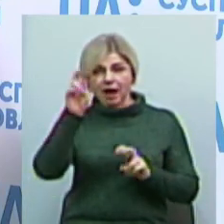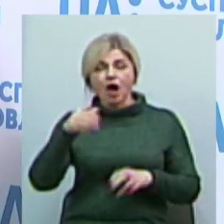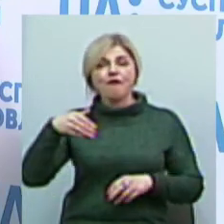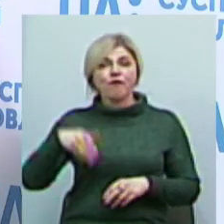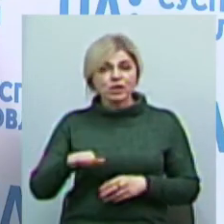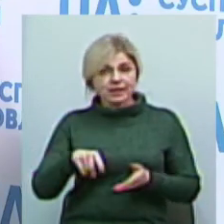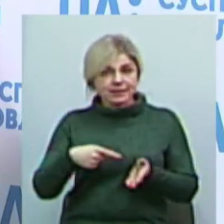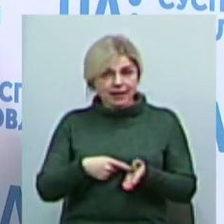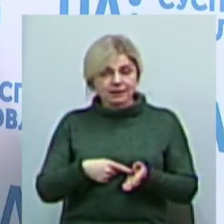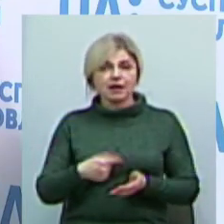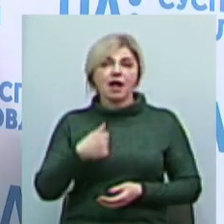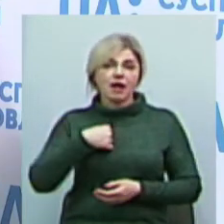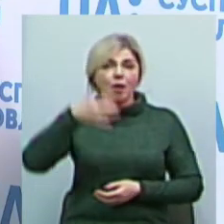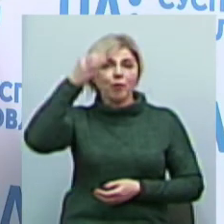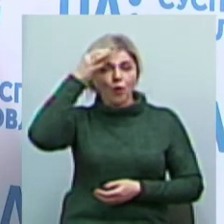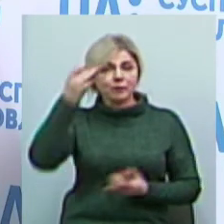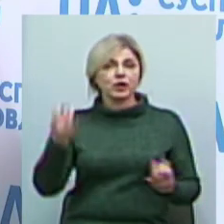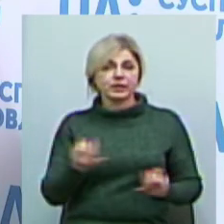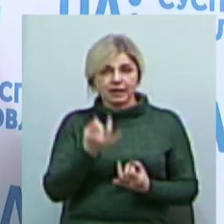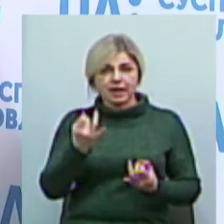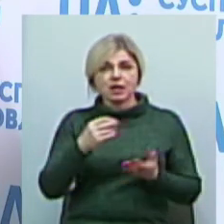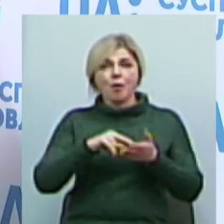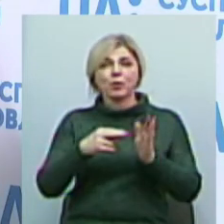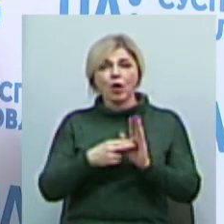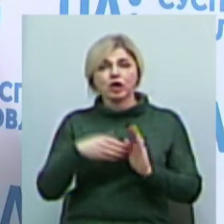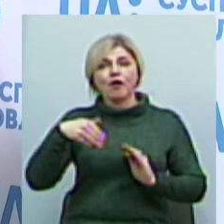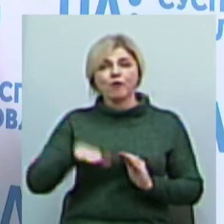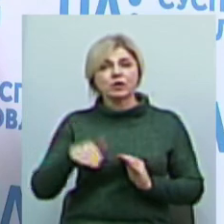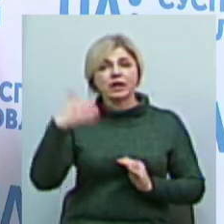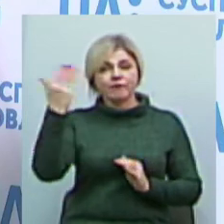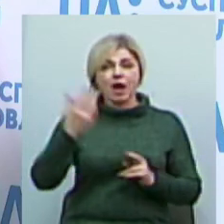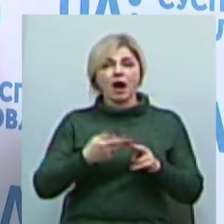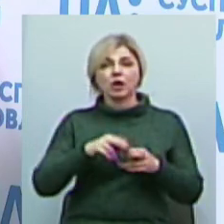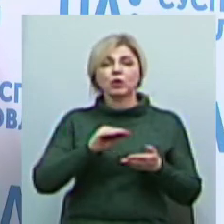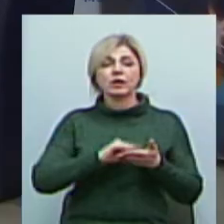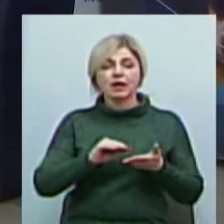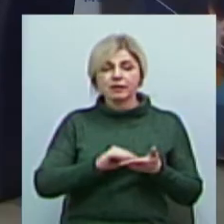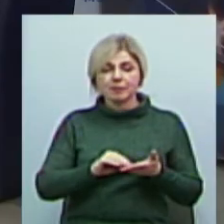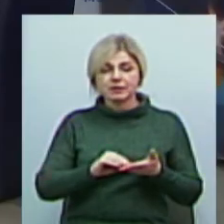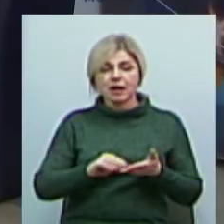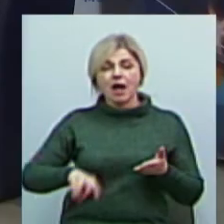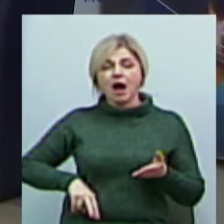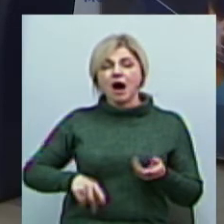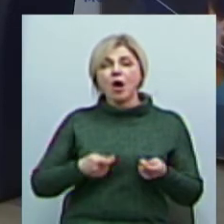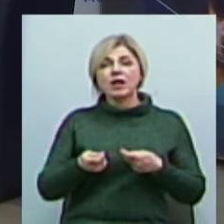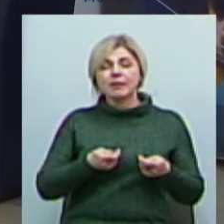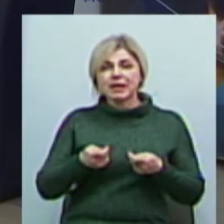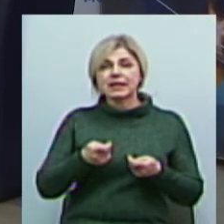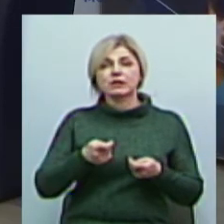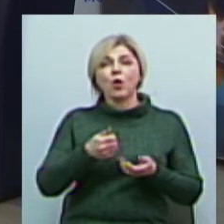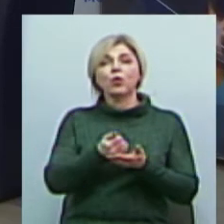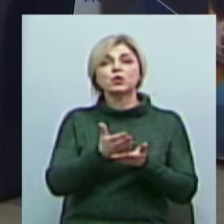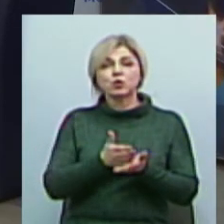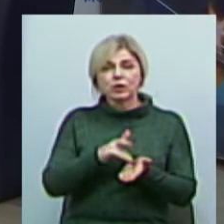я помню очень интересный проект Вознесенской агенции, который касался центров административных услуг,